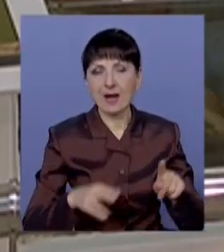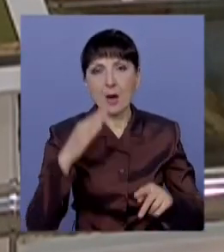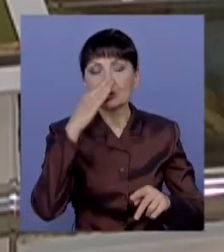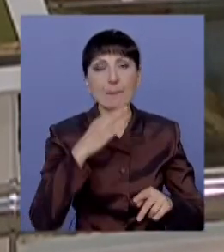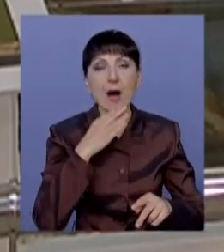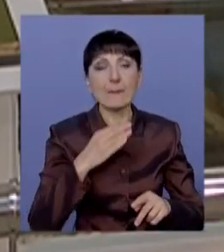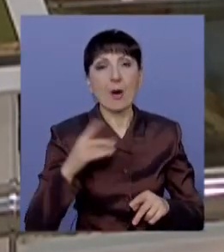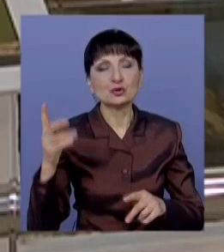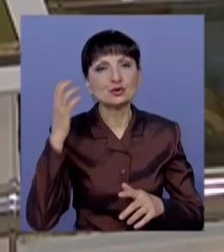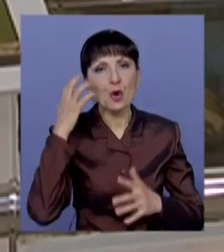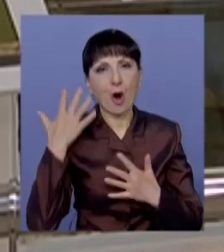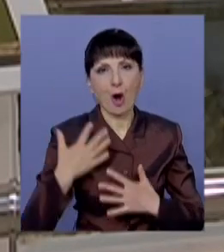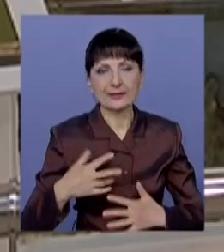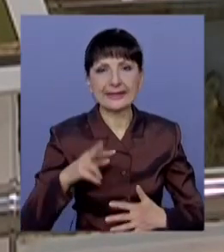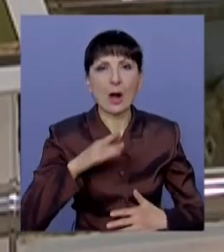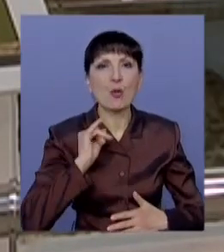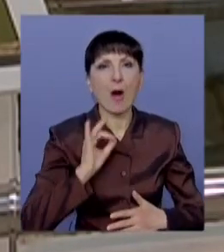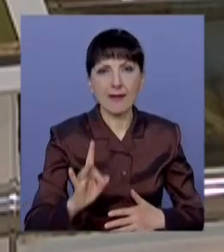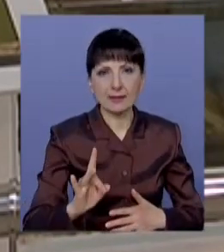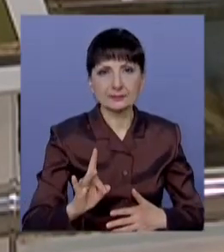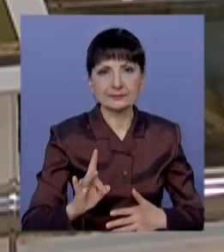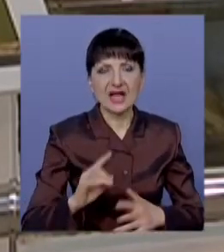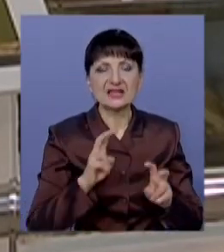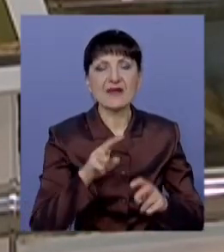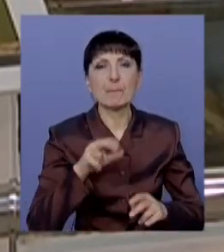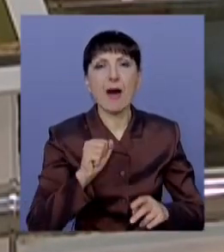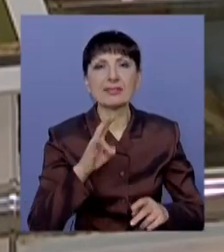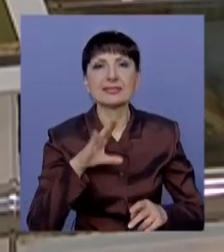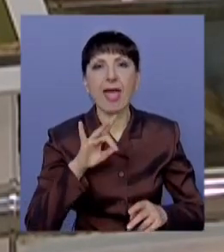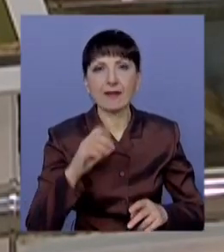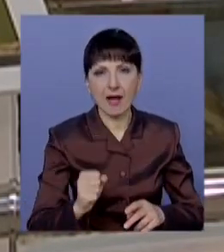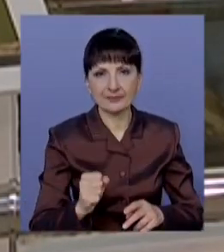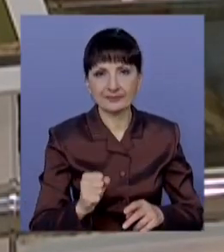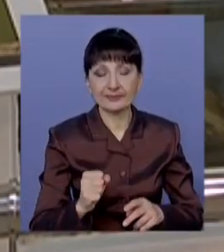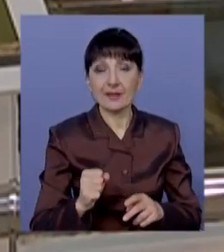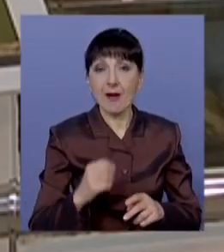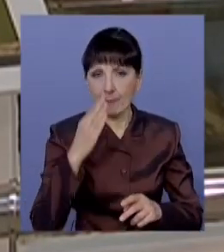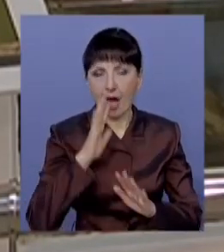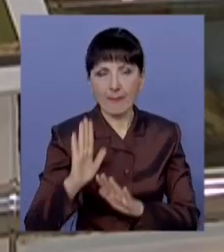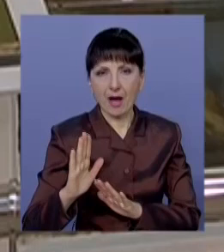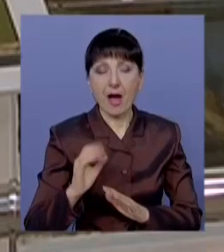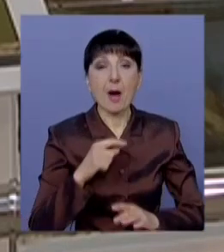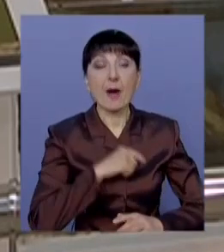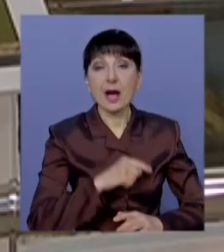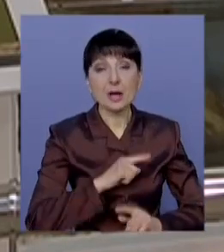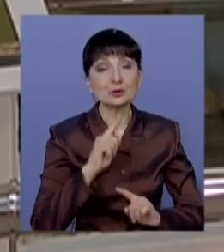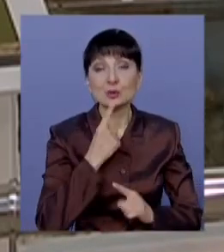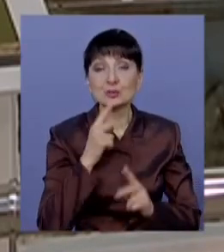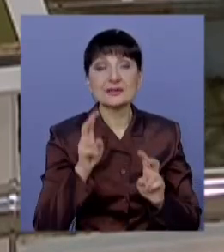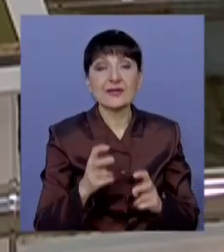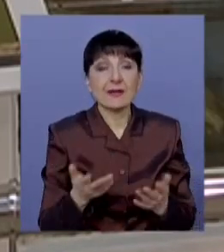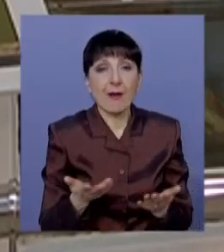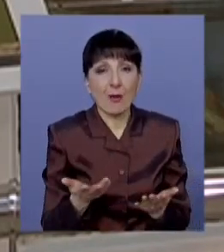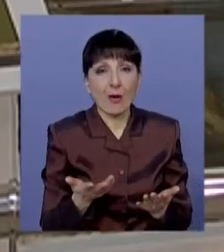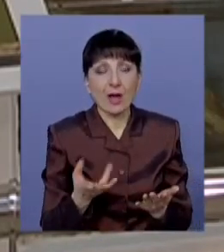у нас черный ягуар, или, как называют еще люди, их пантерой. Вот. По характеру пока еще сложно